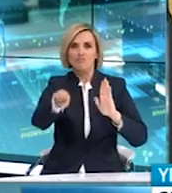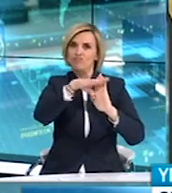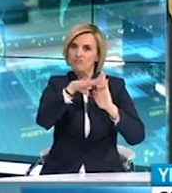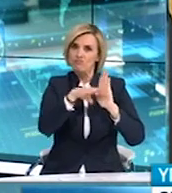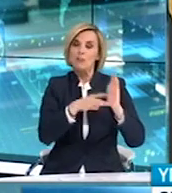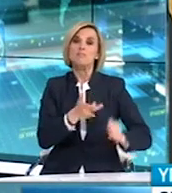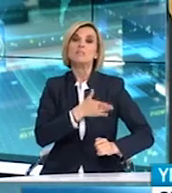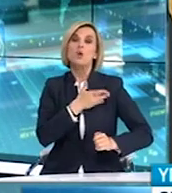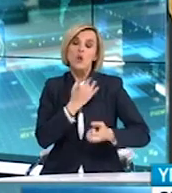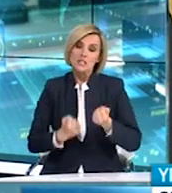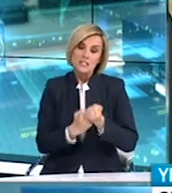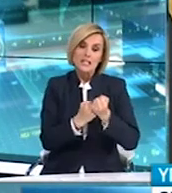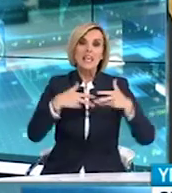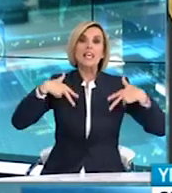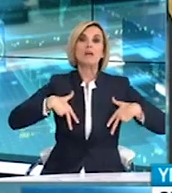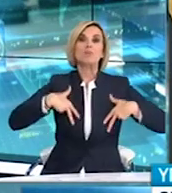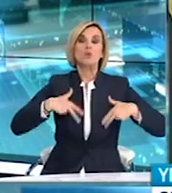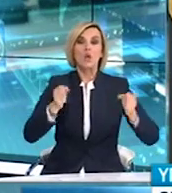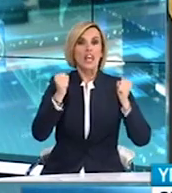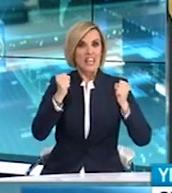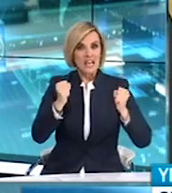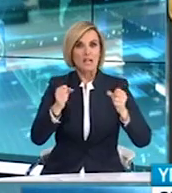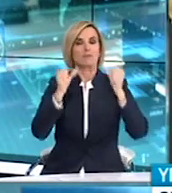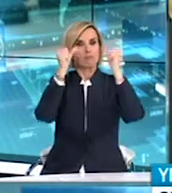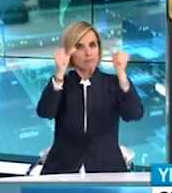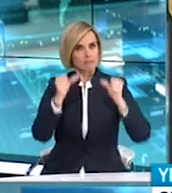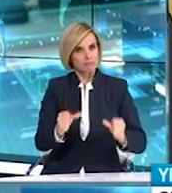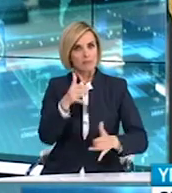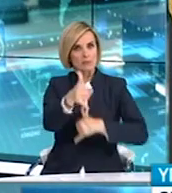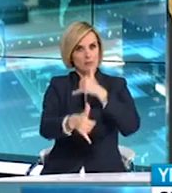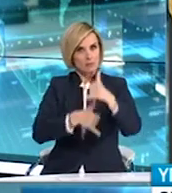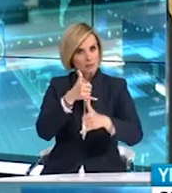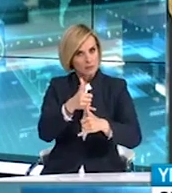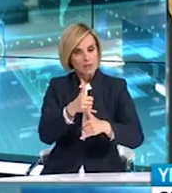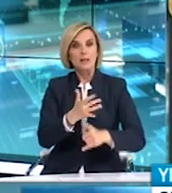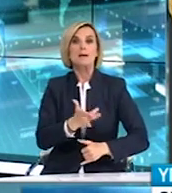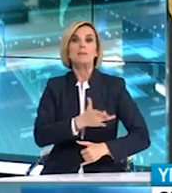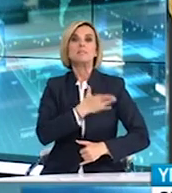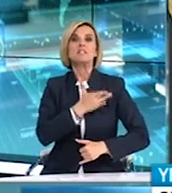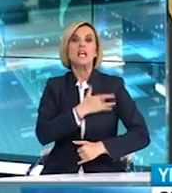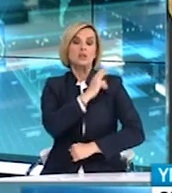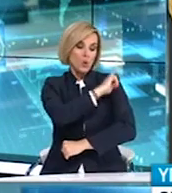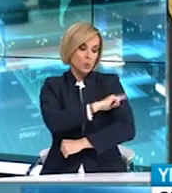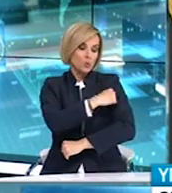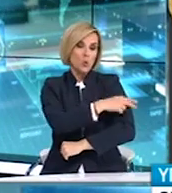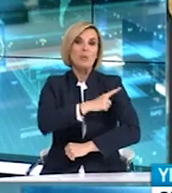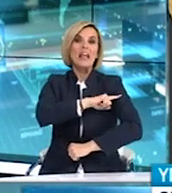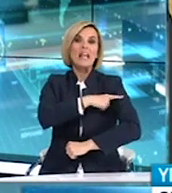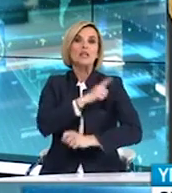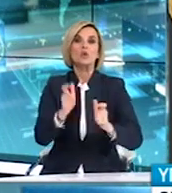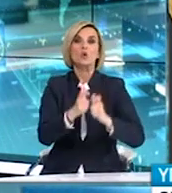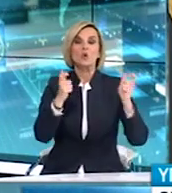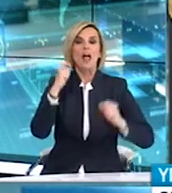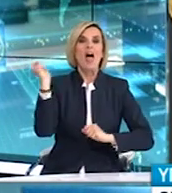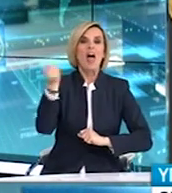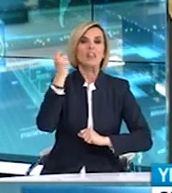ιστοσελίδες του Υπουργείου Υγείας και του Εθνικού Οργανισμού Δημόσιας Υγείας με τη στήριξη της πρώτης ψυχιατρικής κλινικής της Ιατρικής Σχολής του